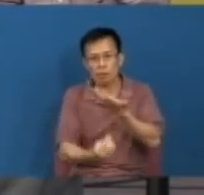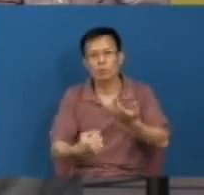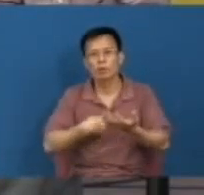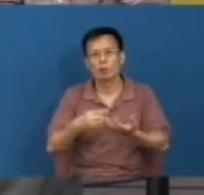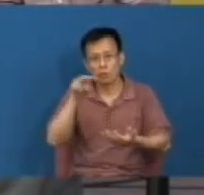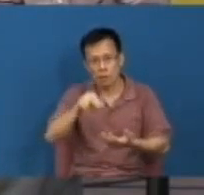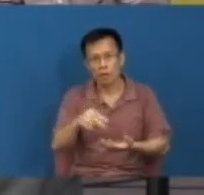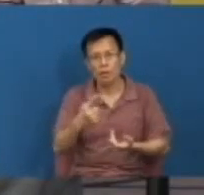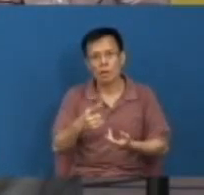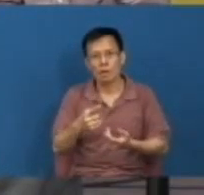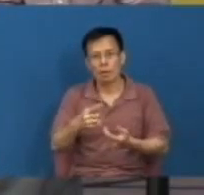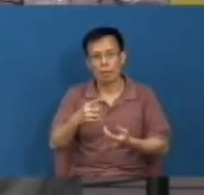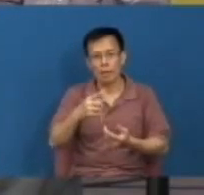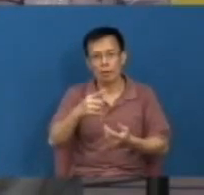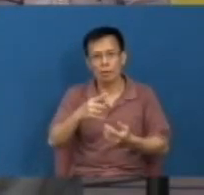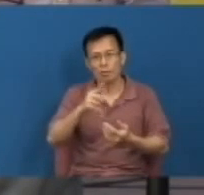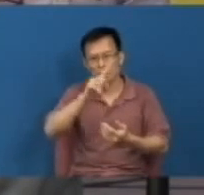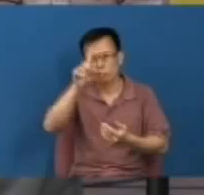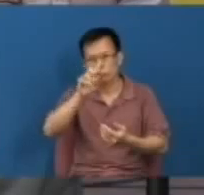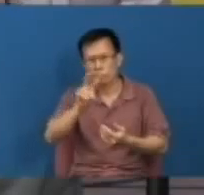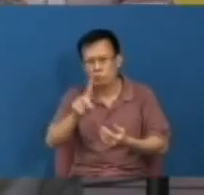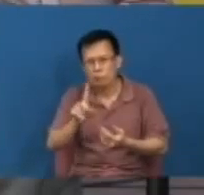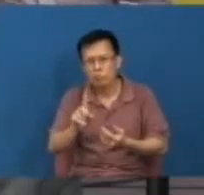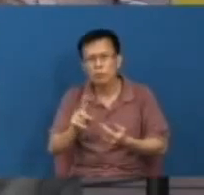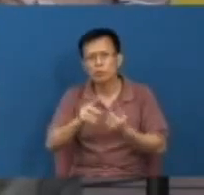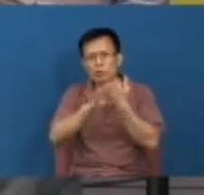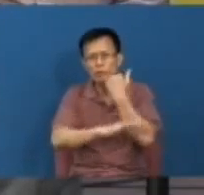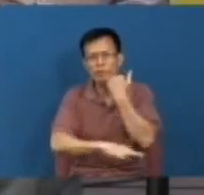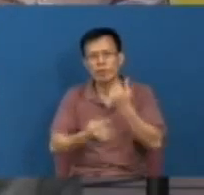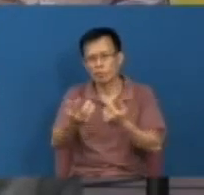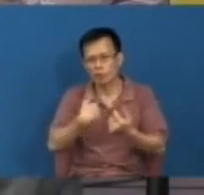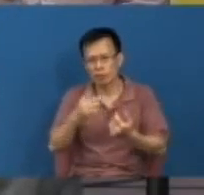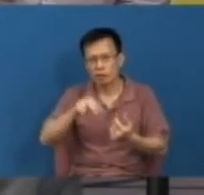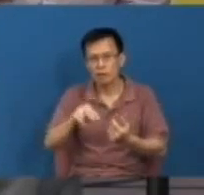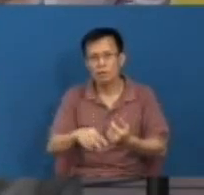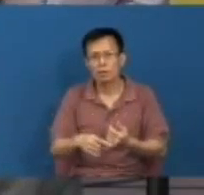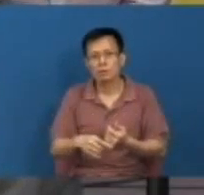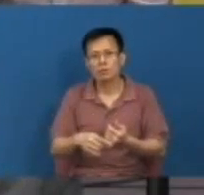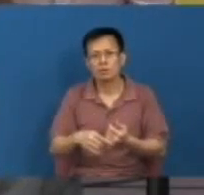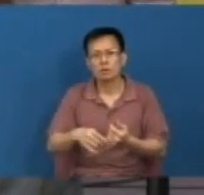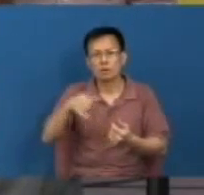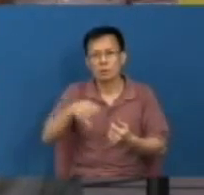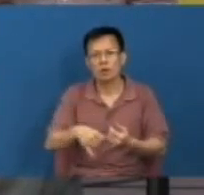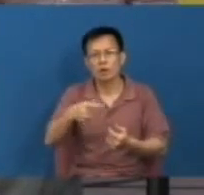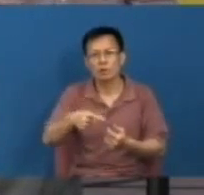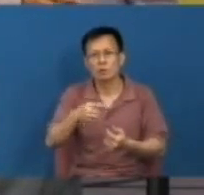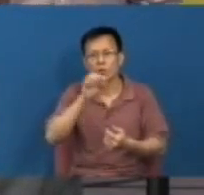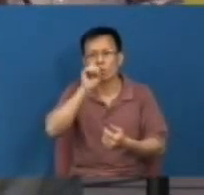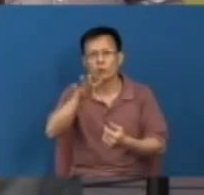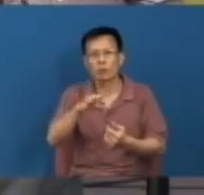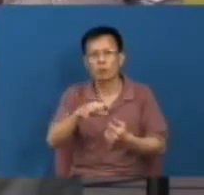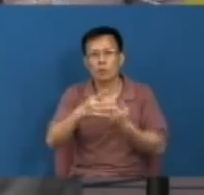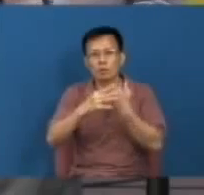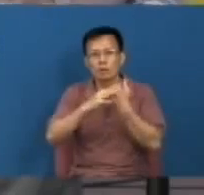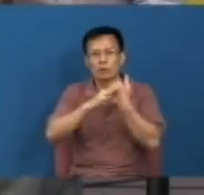我，邊條法例話唔俾得我睇啦？我話因為我係 下一次如果再邊度嘅通電話就話乜嘢都話去問律師，點解呢件